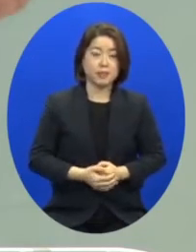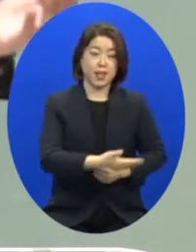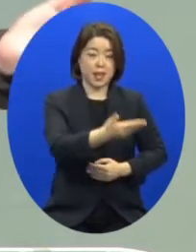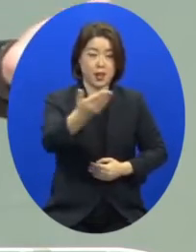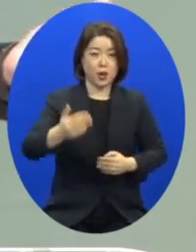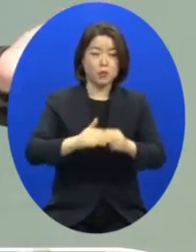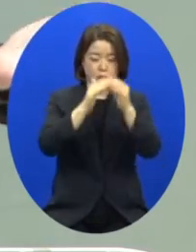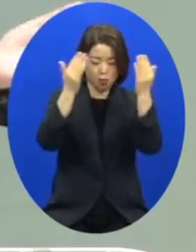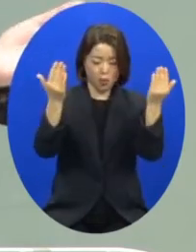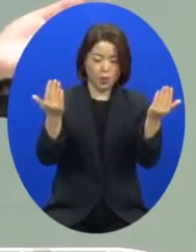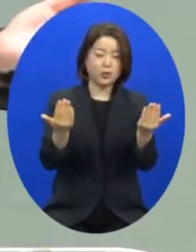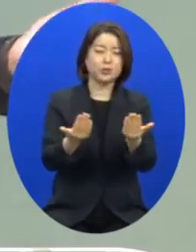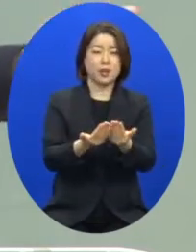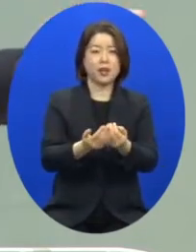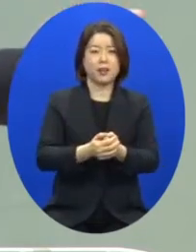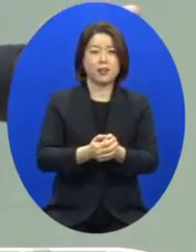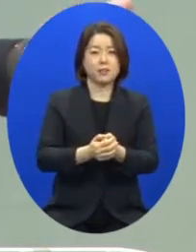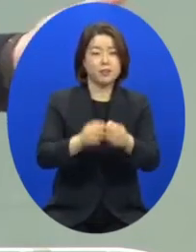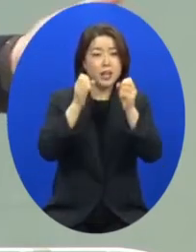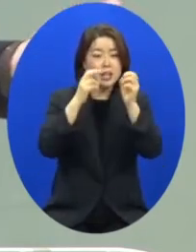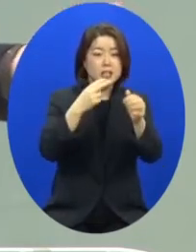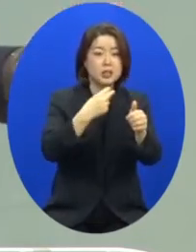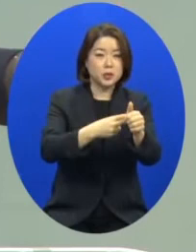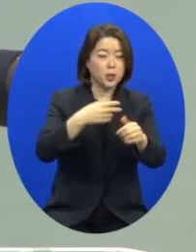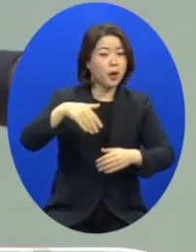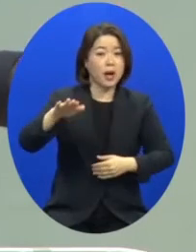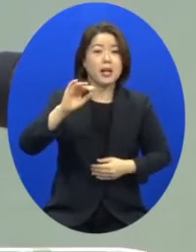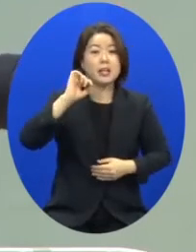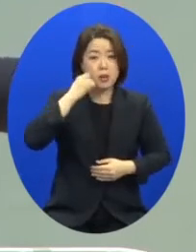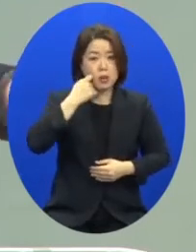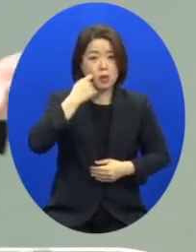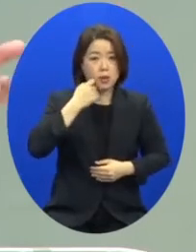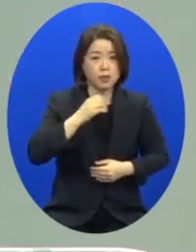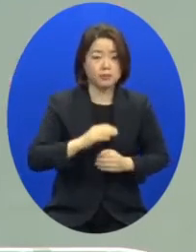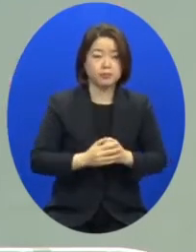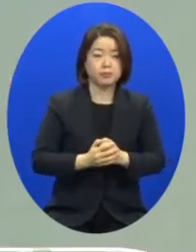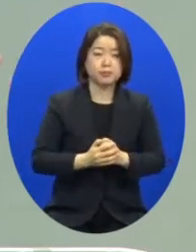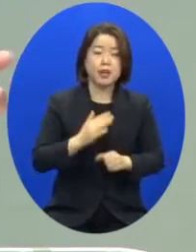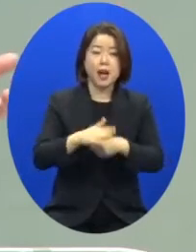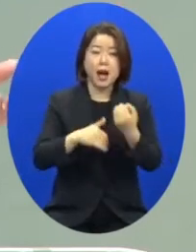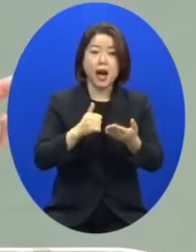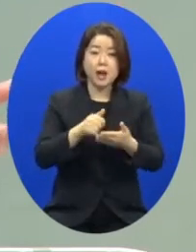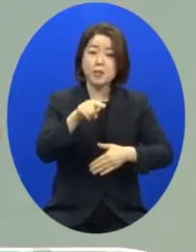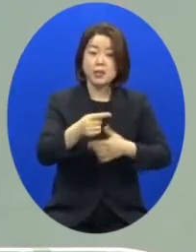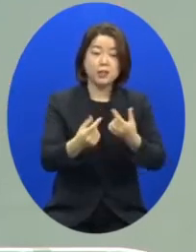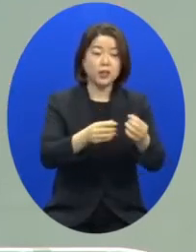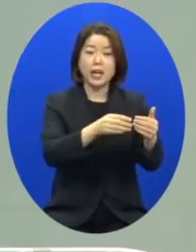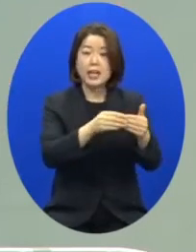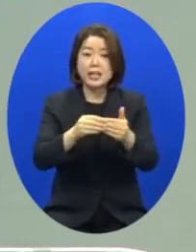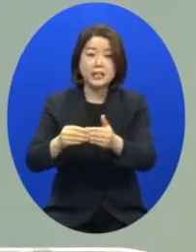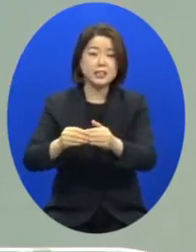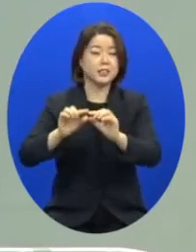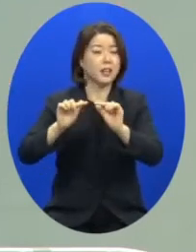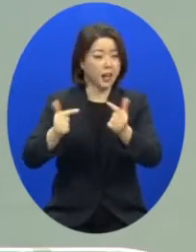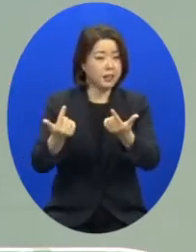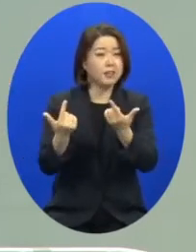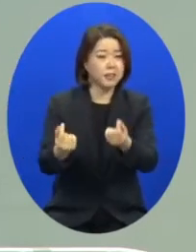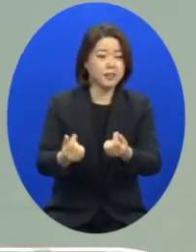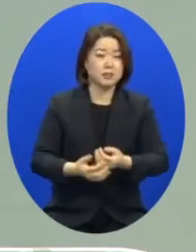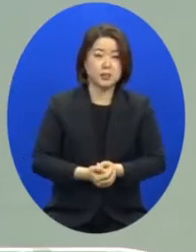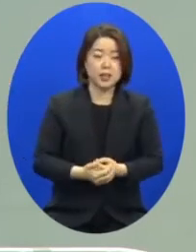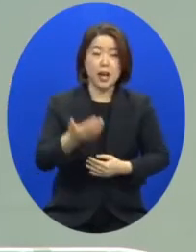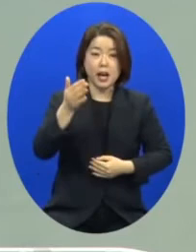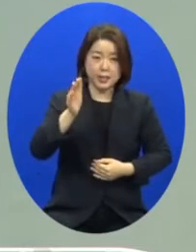여러분 모두가 다 선교사로 갈 수는 없겠죠 하나님이 그렇게 이 끗이 지는 않으시는 것 같아요